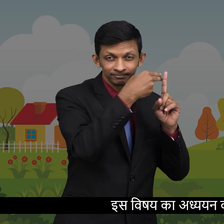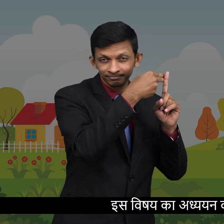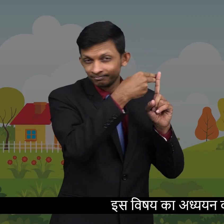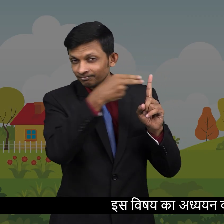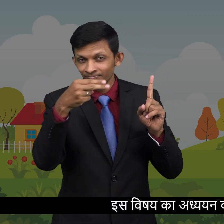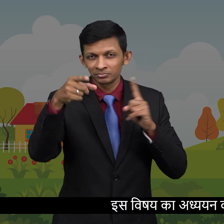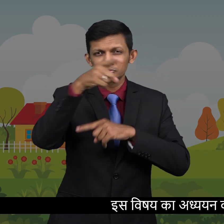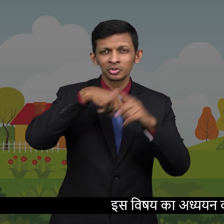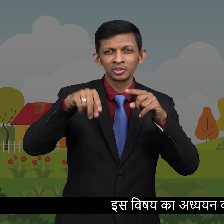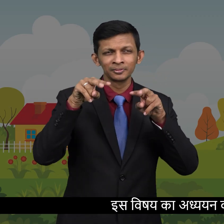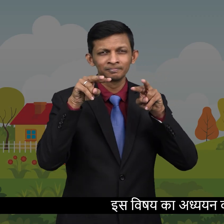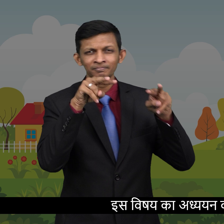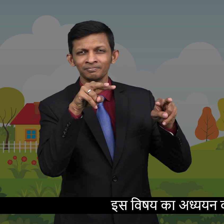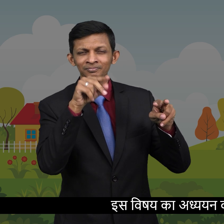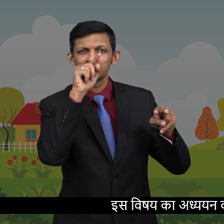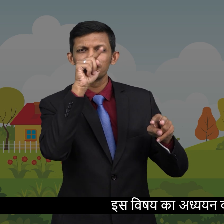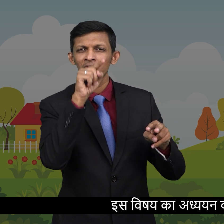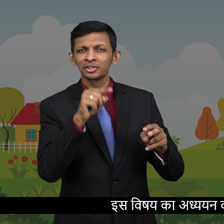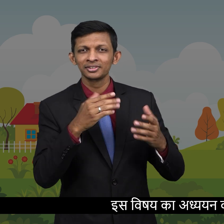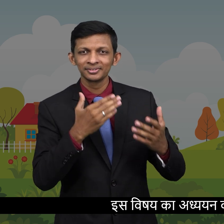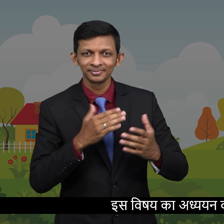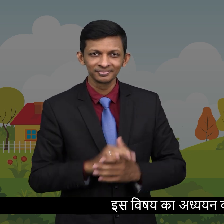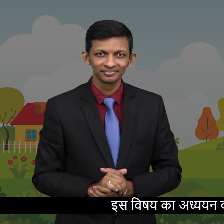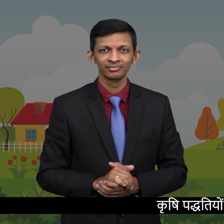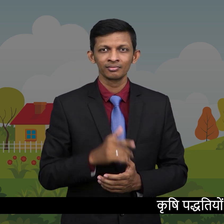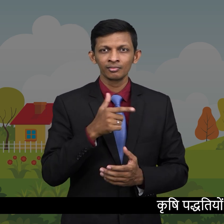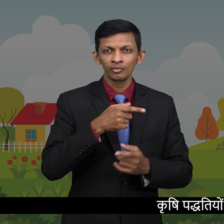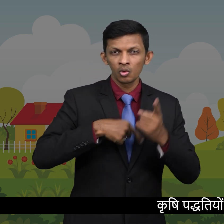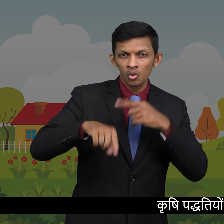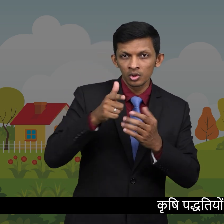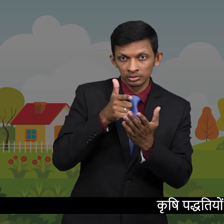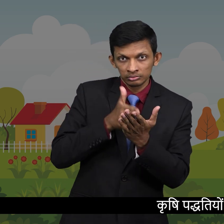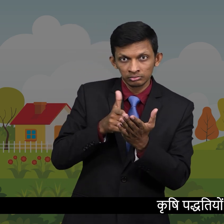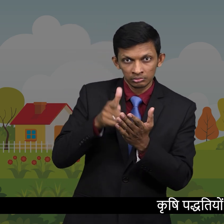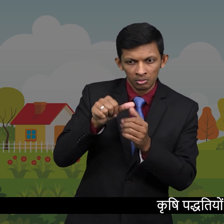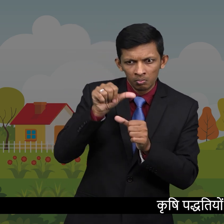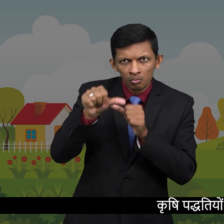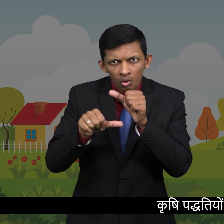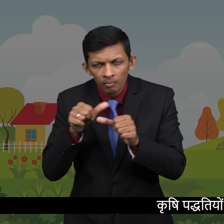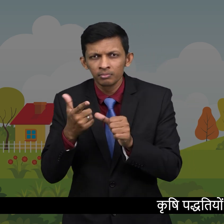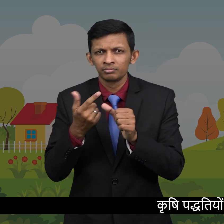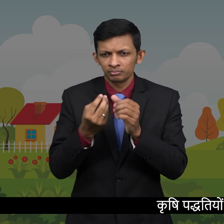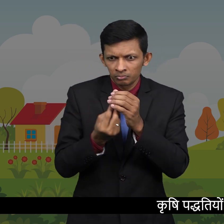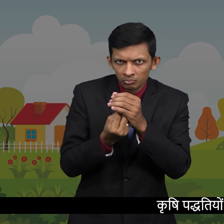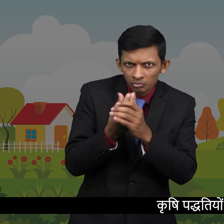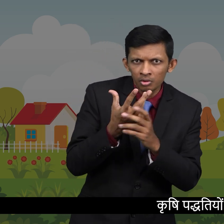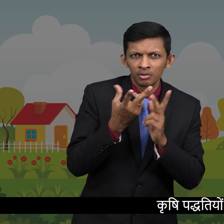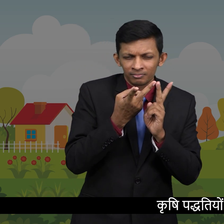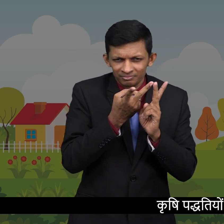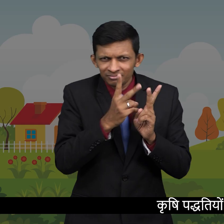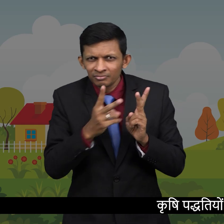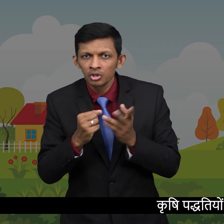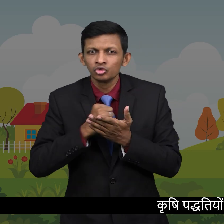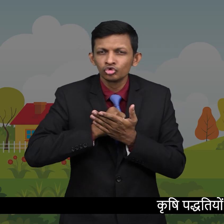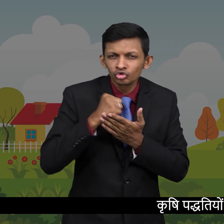इस विषय का अध्ययन करने के बाद आप निम्न में सक्षम होंगे। कृषि पद्धतियों के विभिन्न चरणों को समझें।